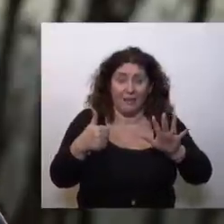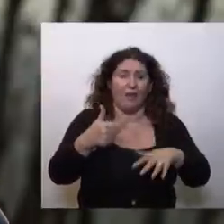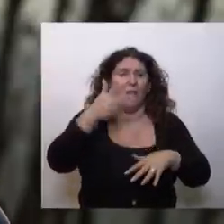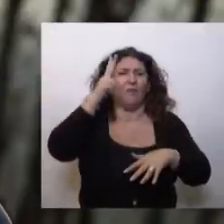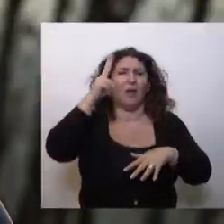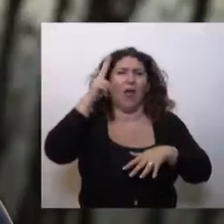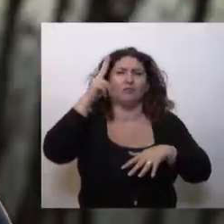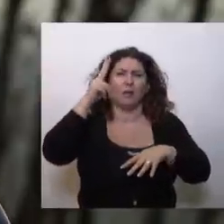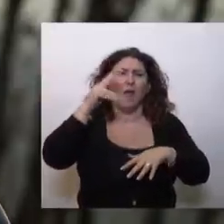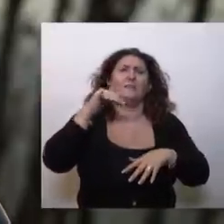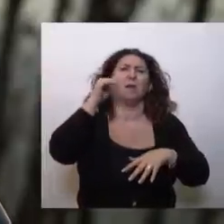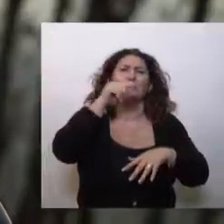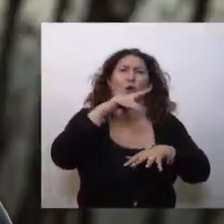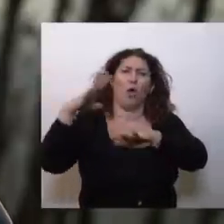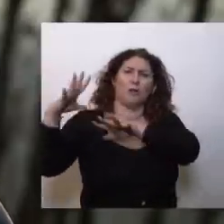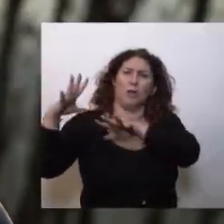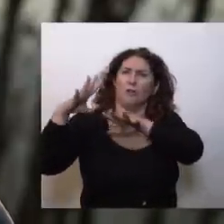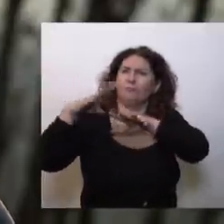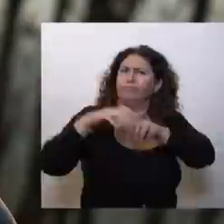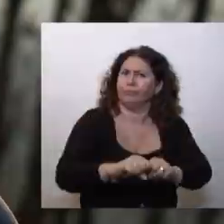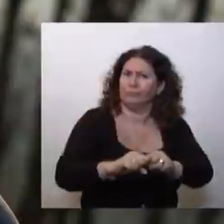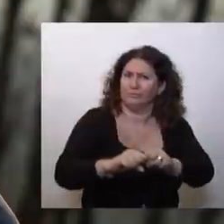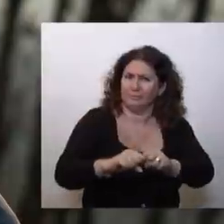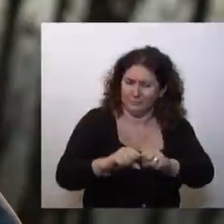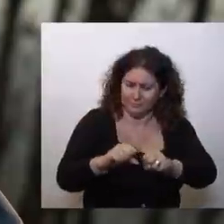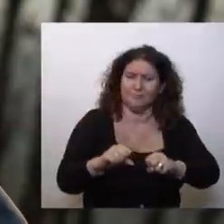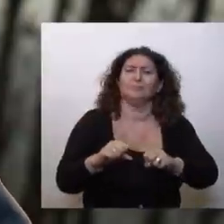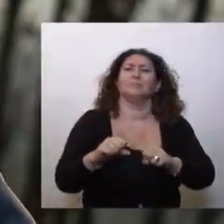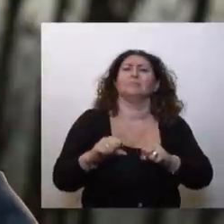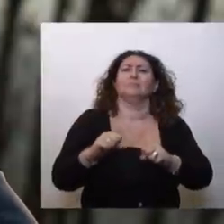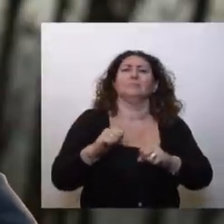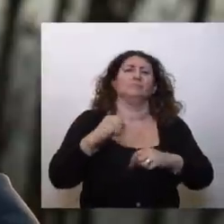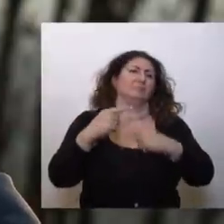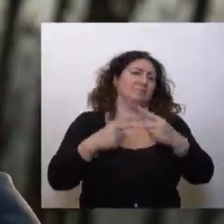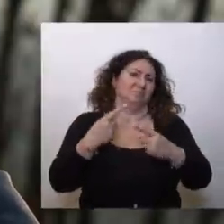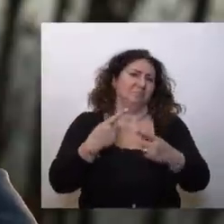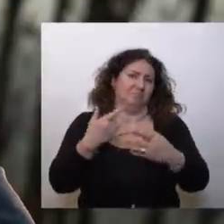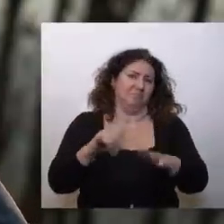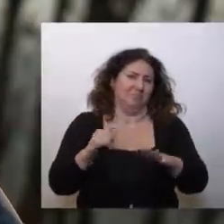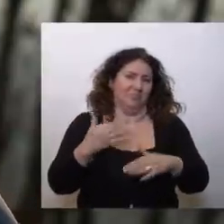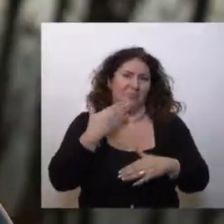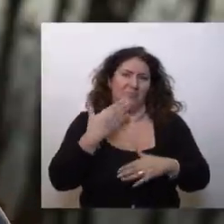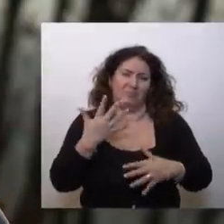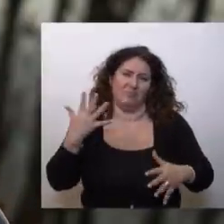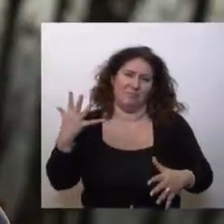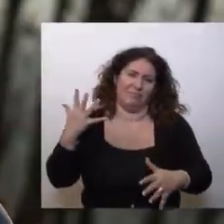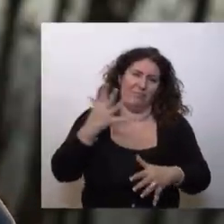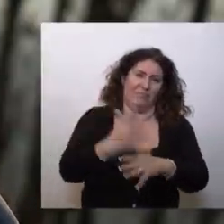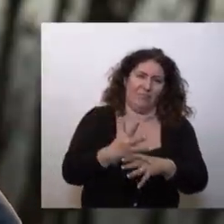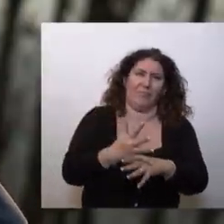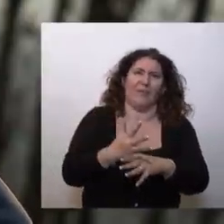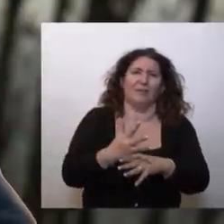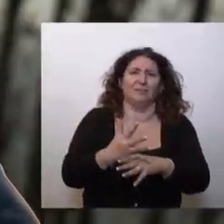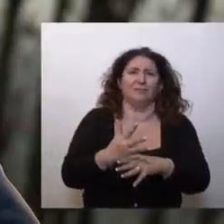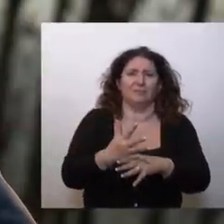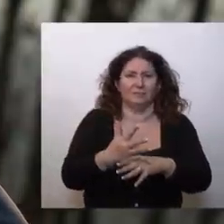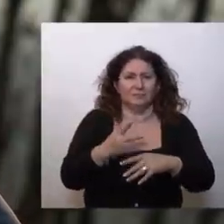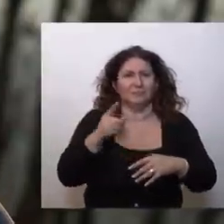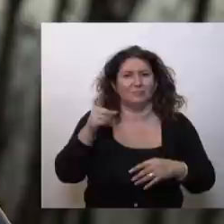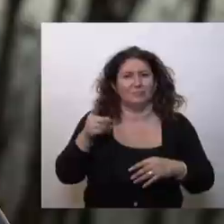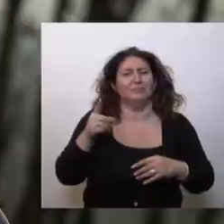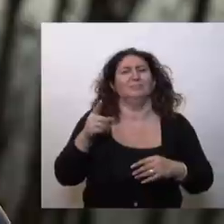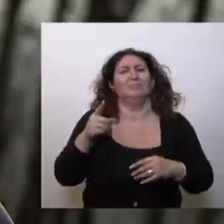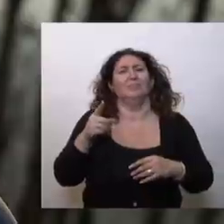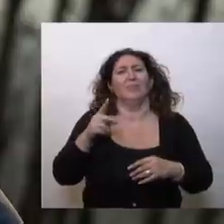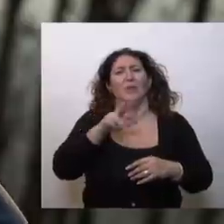dei francesi, risolto poi con l'intervento delle truppe imperiali